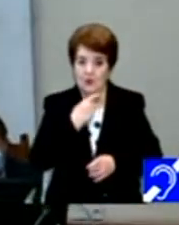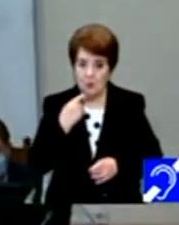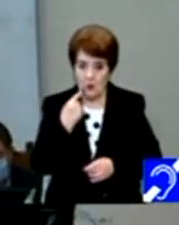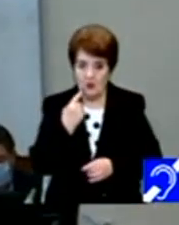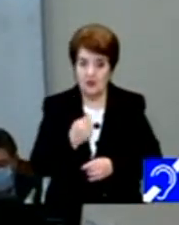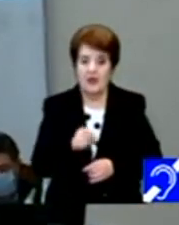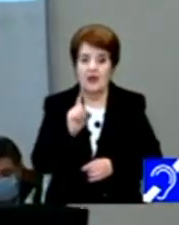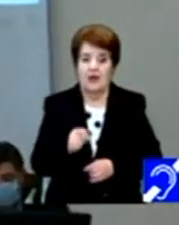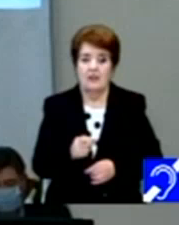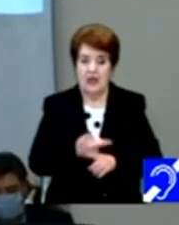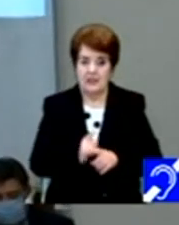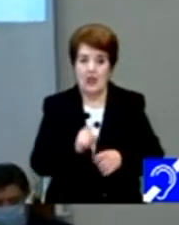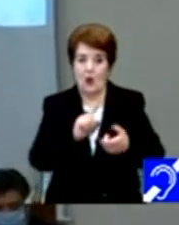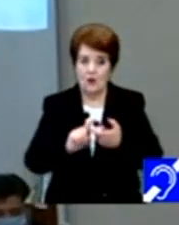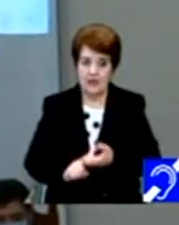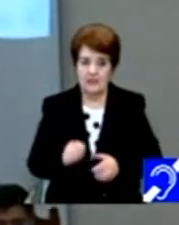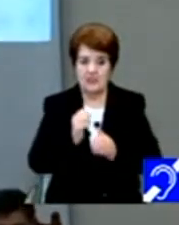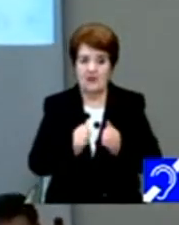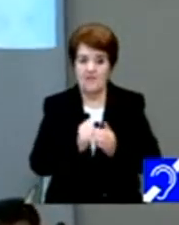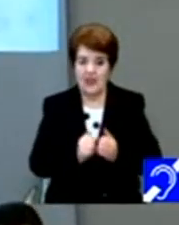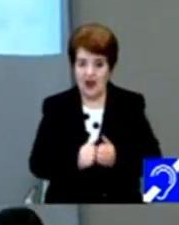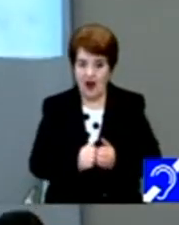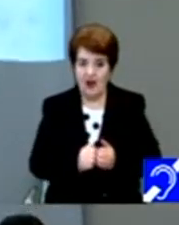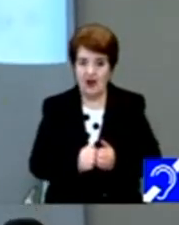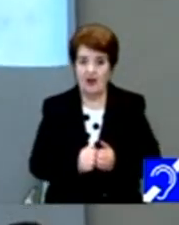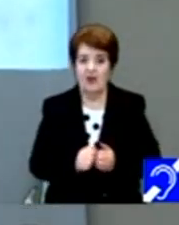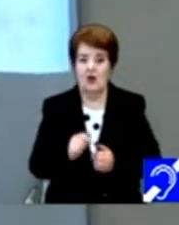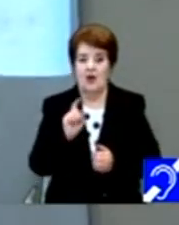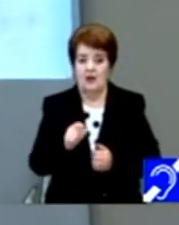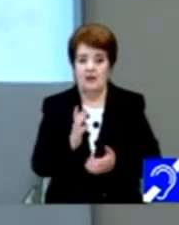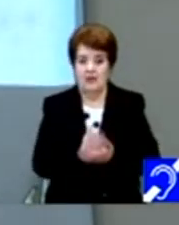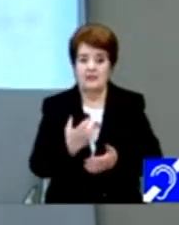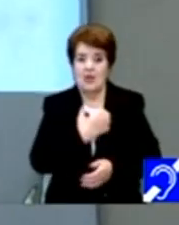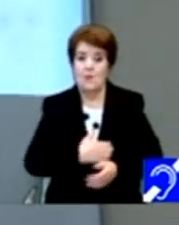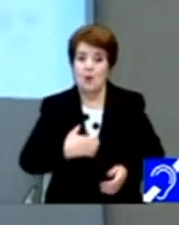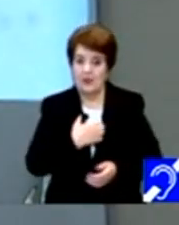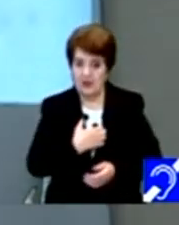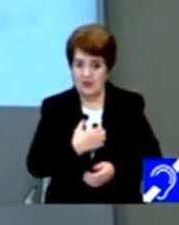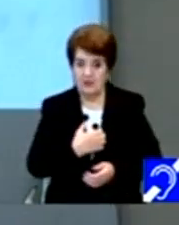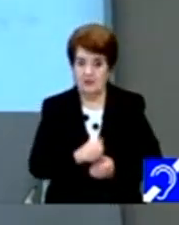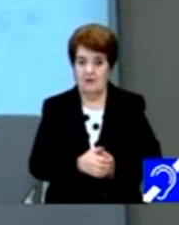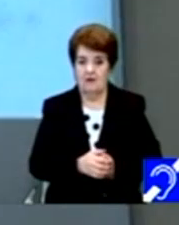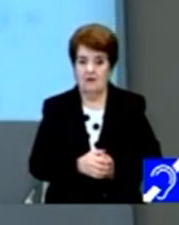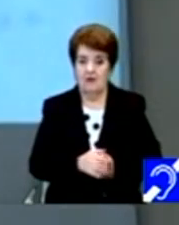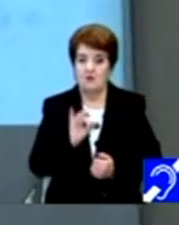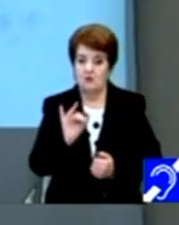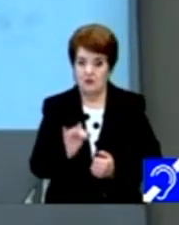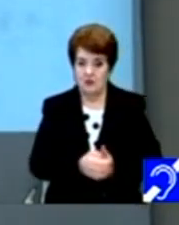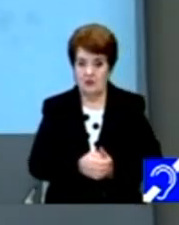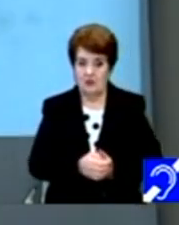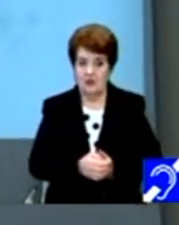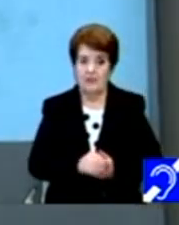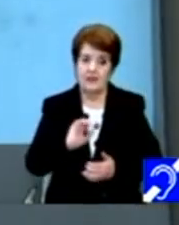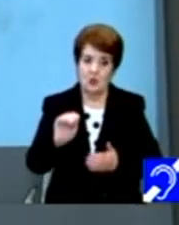deoarece viața contează și fiecare viață este importantă. Și